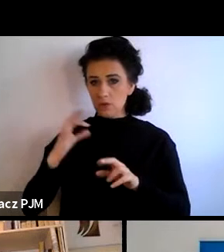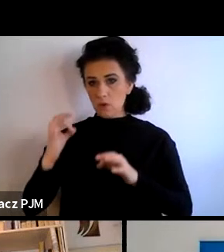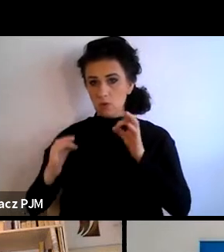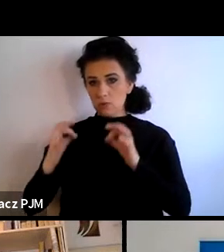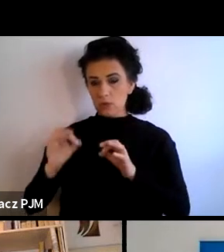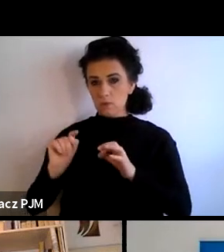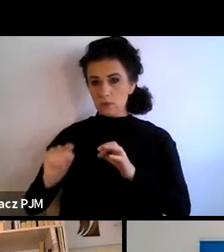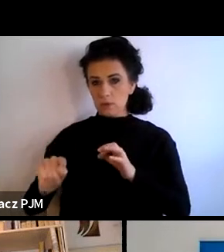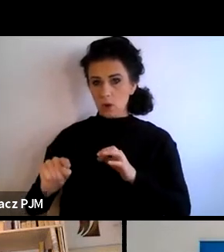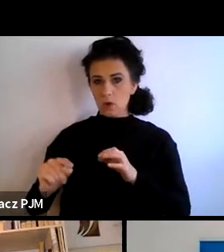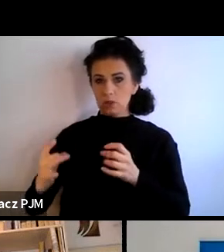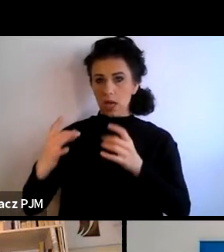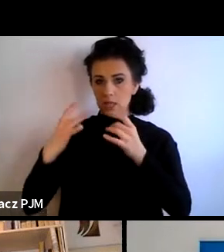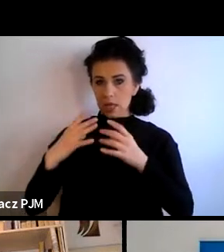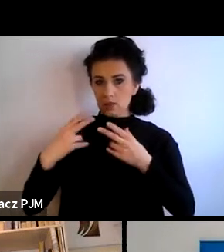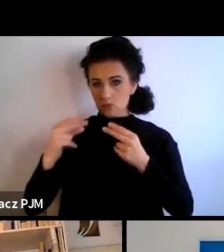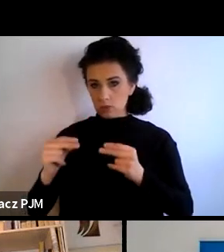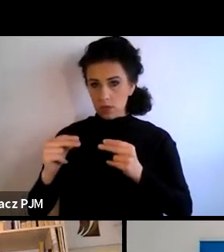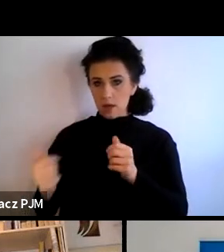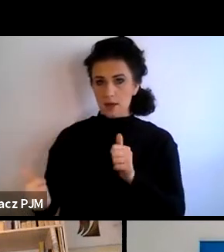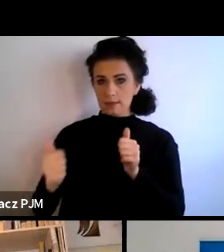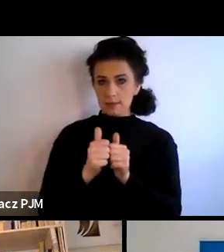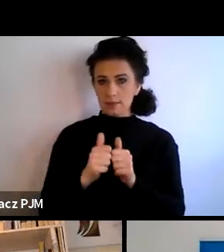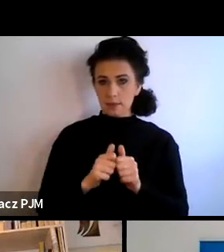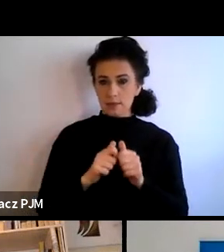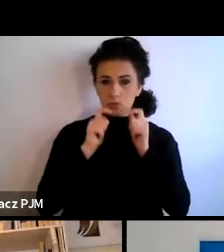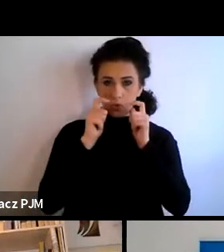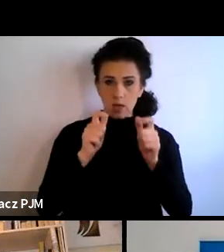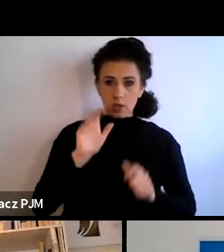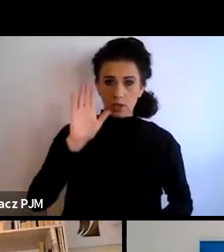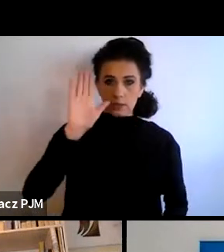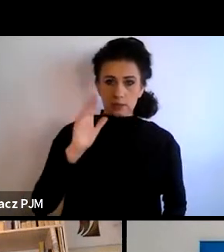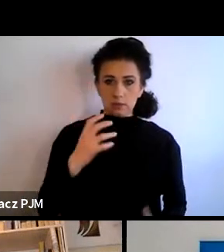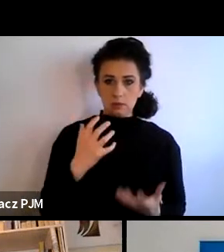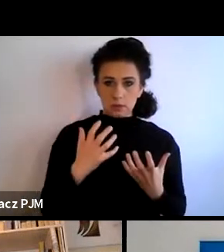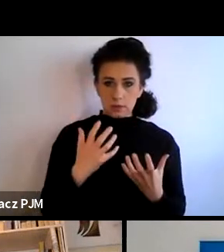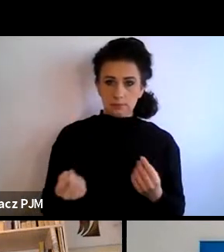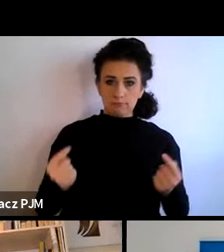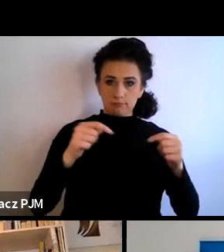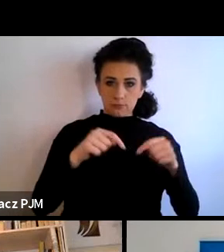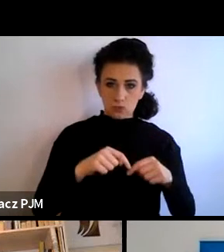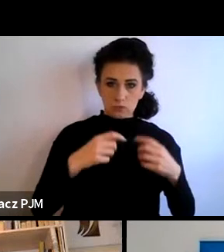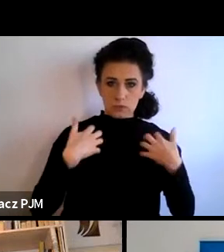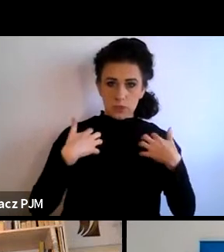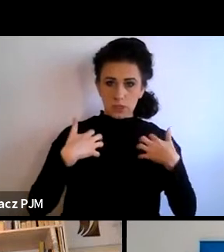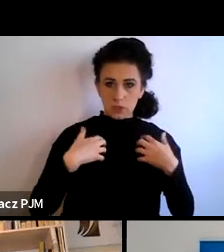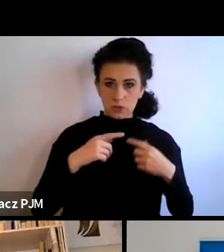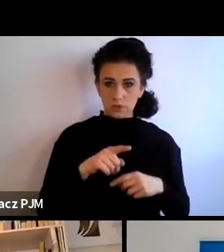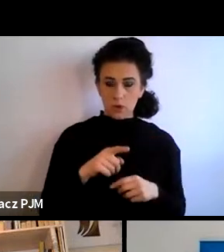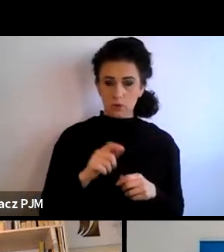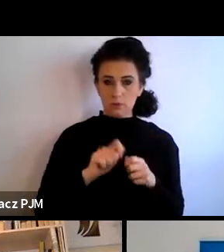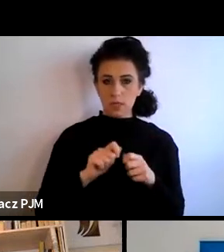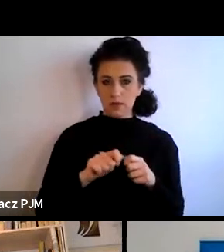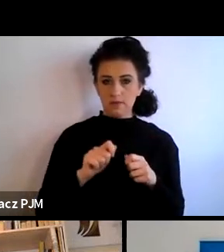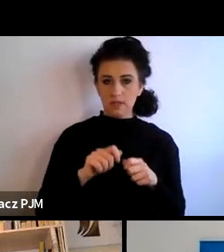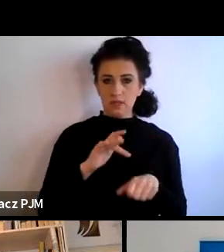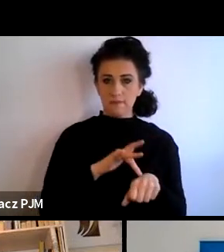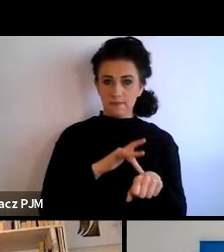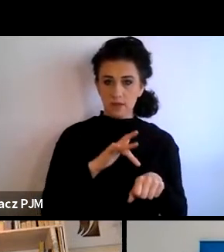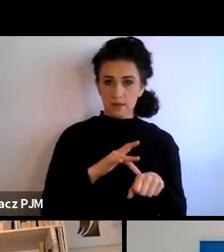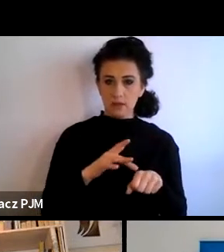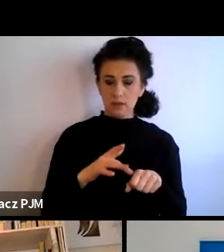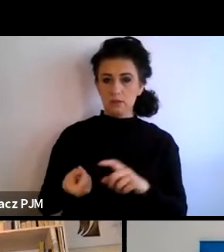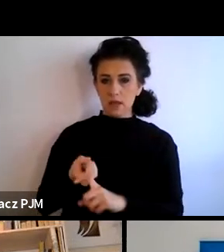momentów u asystenta, asystenci to zgłaszają, przychodzą do czasu jak gdyby wyniku